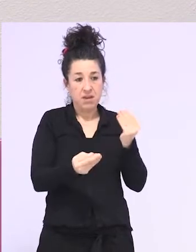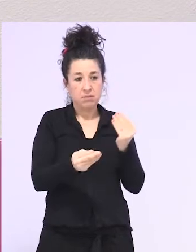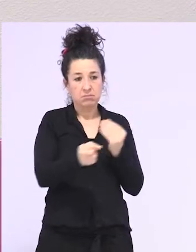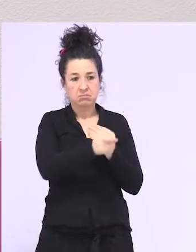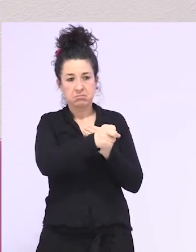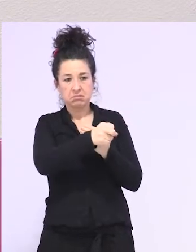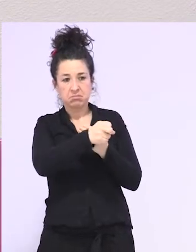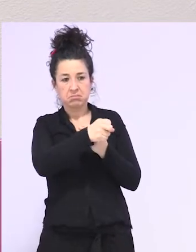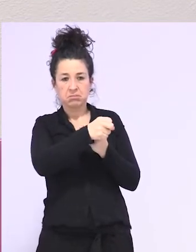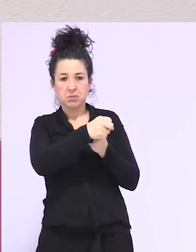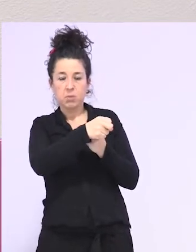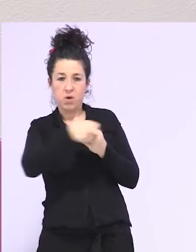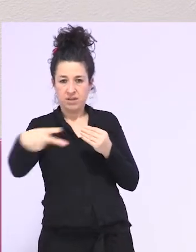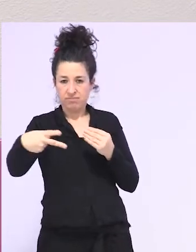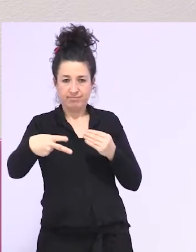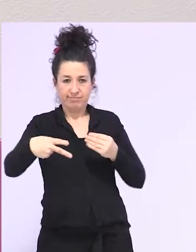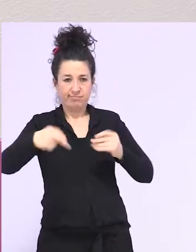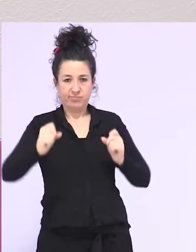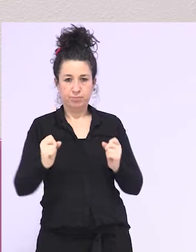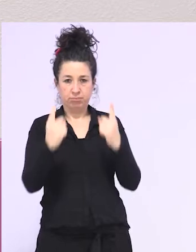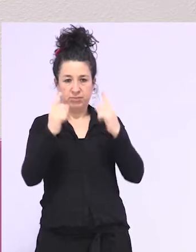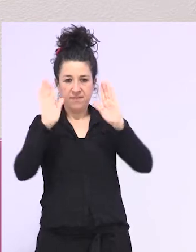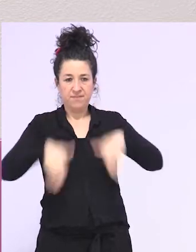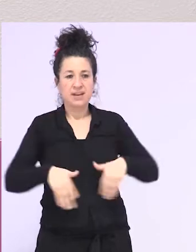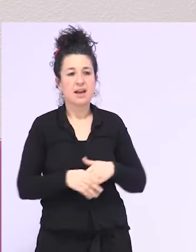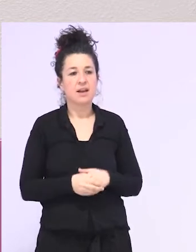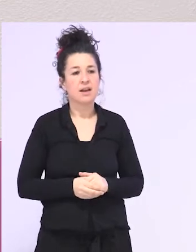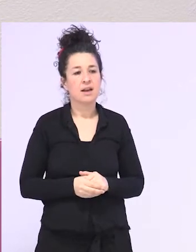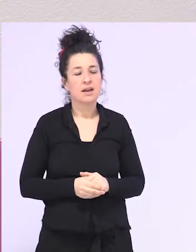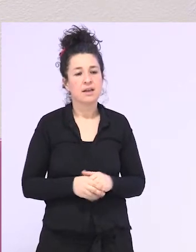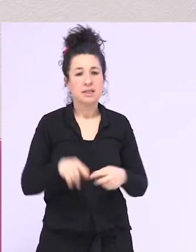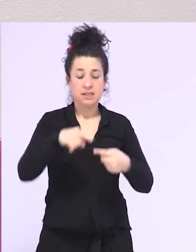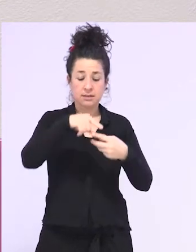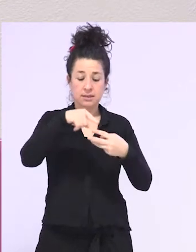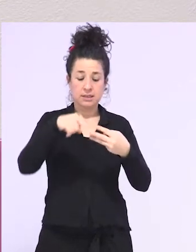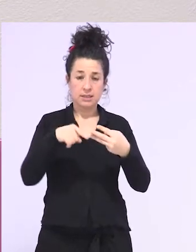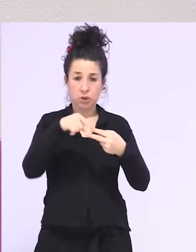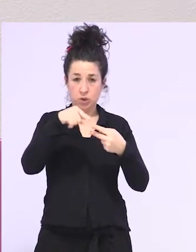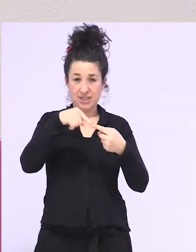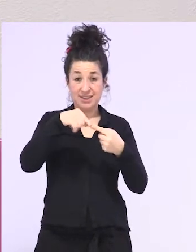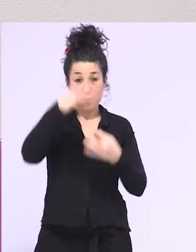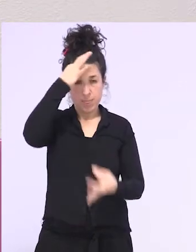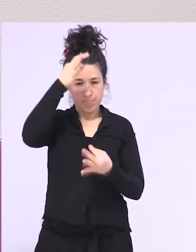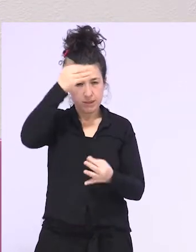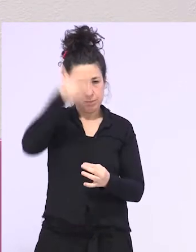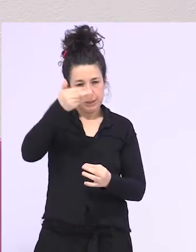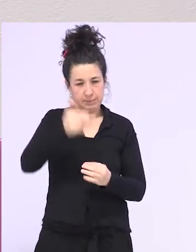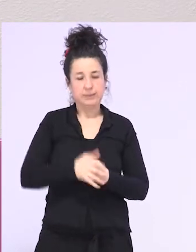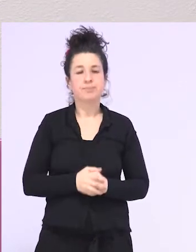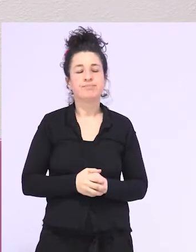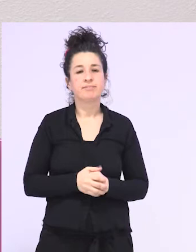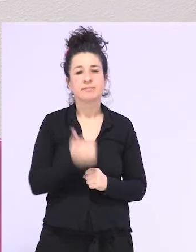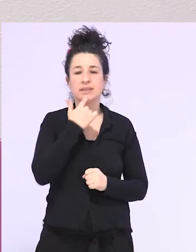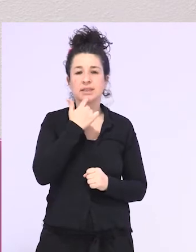sententzia. Hau dago datu relevante horien artean. Eta hala dio.